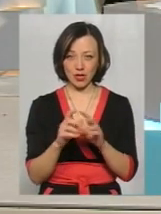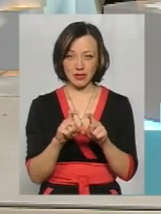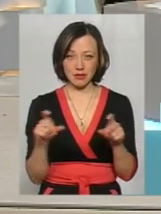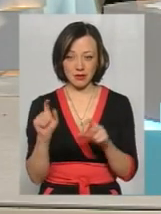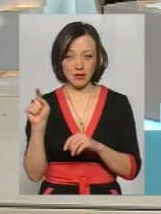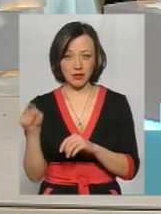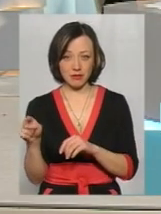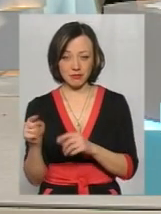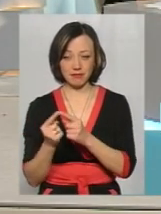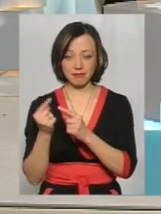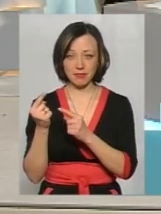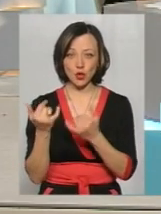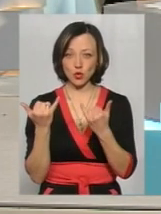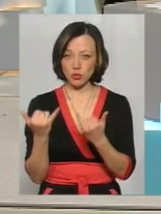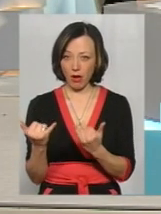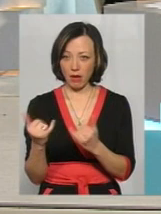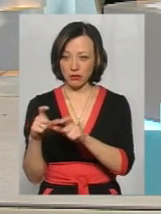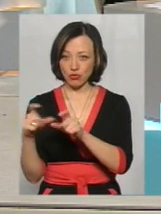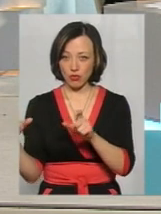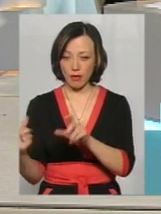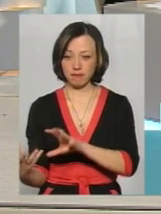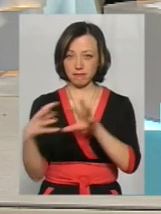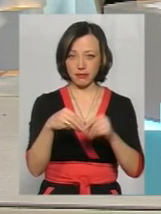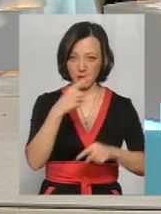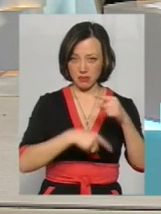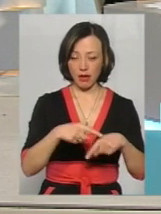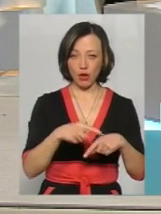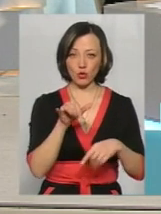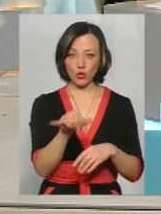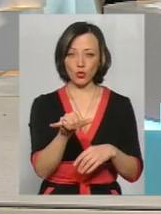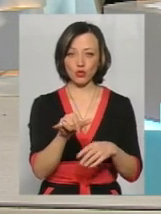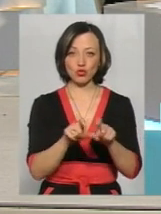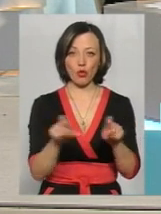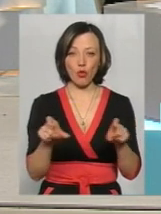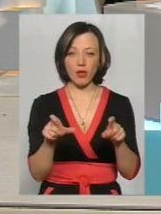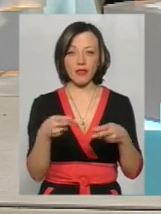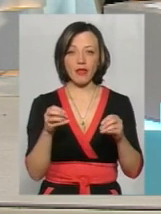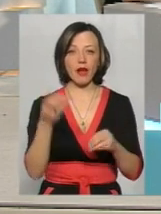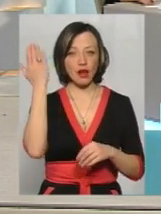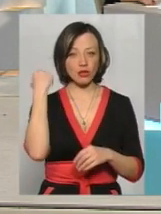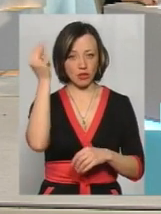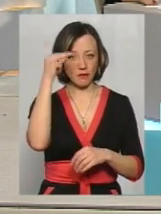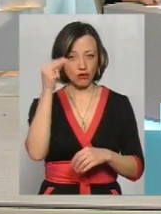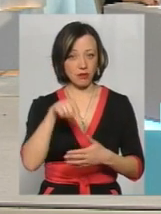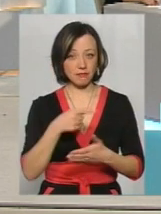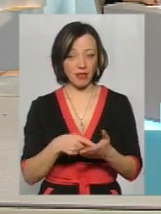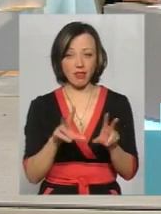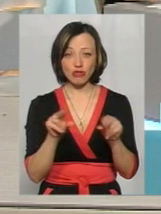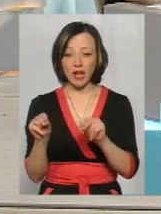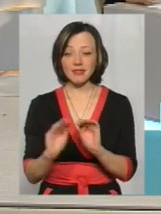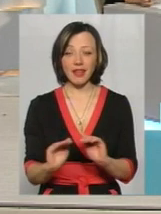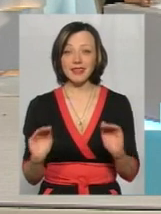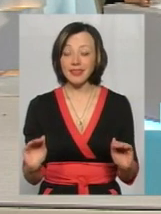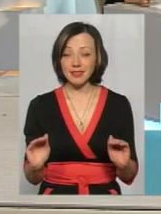школи сучасної переїхати назад у школу, де вони навчалися. На щастя,